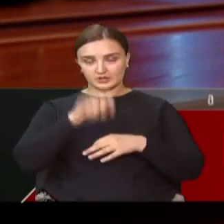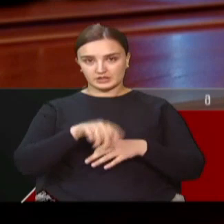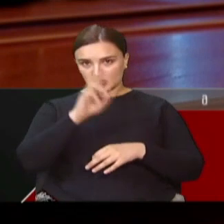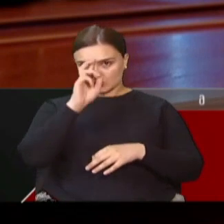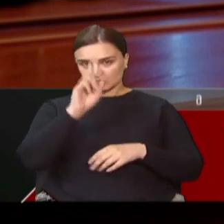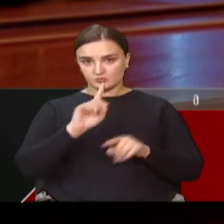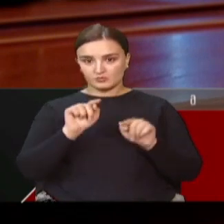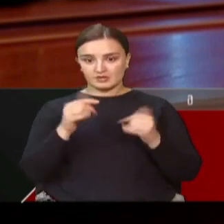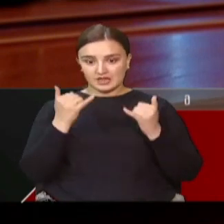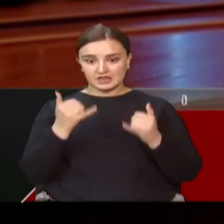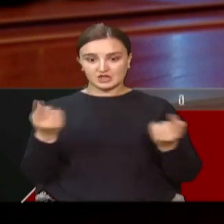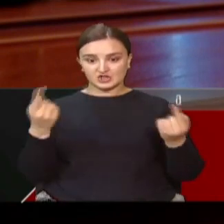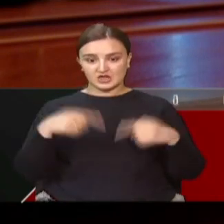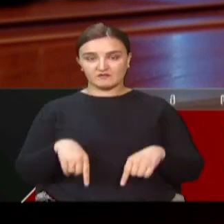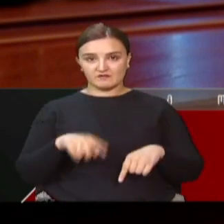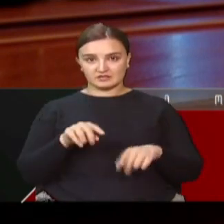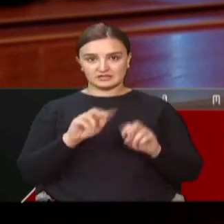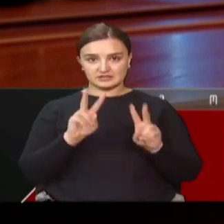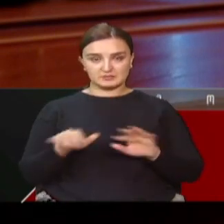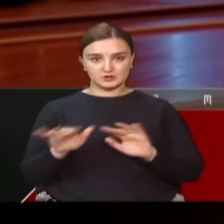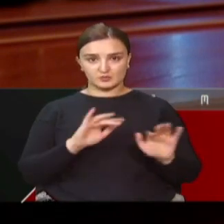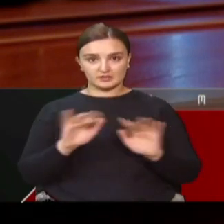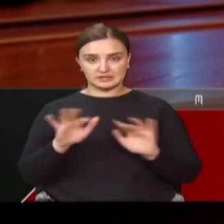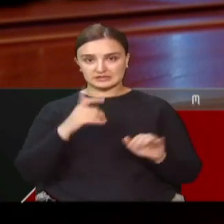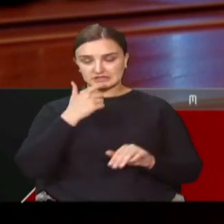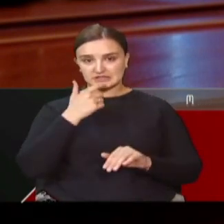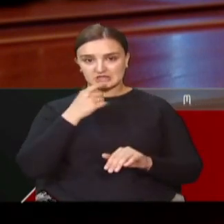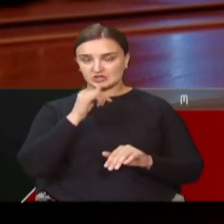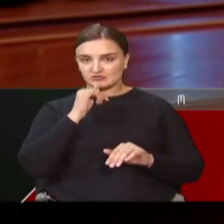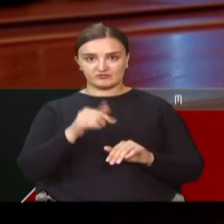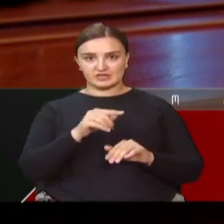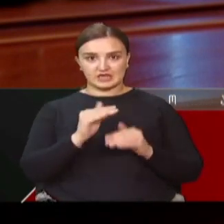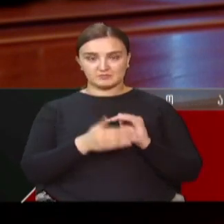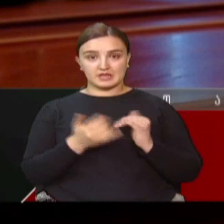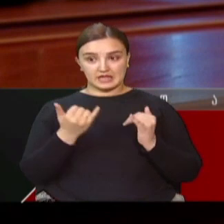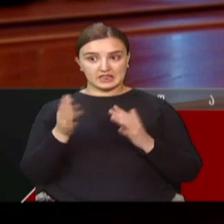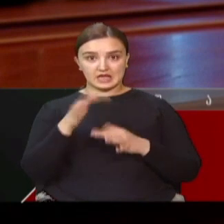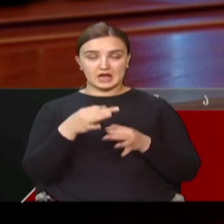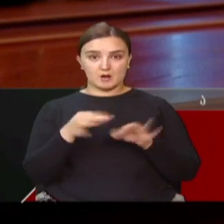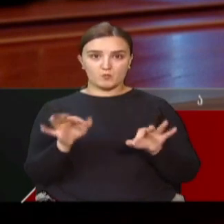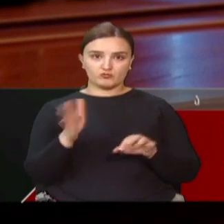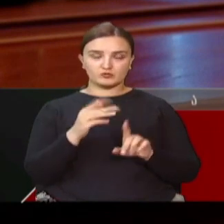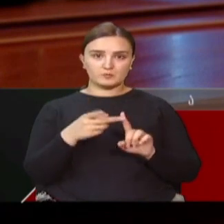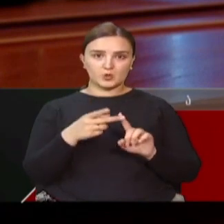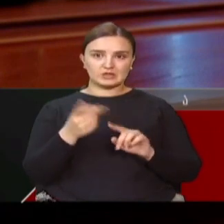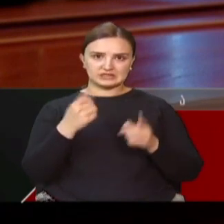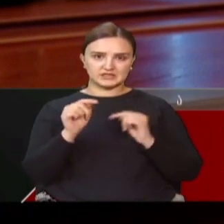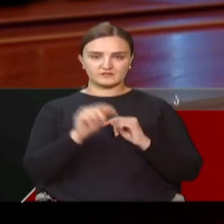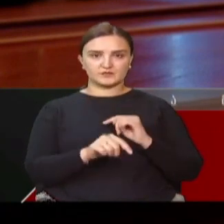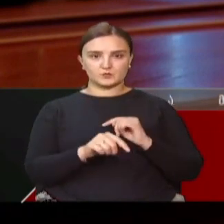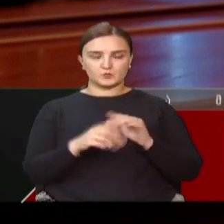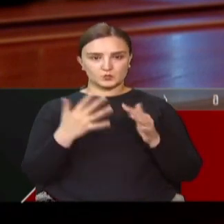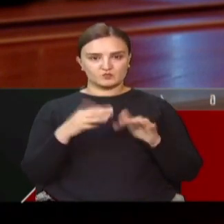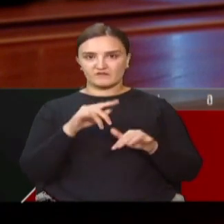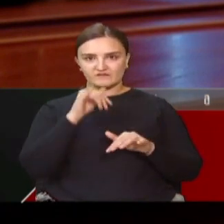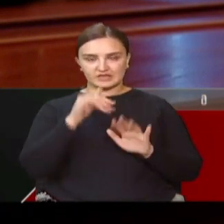ხელისუფლება, რომ ეხლა ჩაგვივარდაო სპეცოპერაციაო, სააკაშვილი ვერ დაიმალა კარგათო, ეხლა გამოუშვითო და მეორედ ისე შემოუშვებთ, რომ უკვე იქ